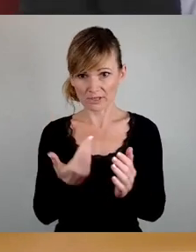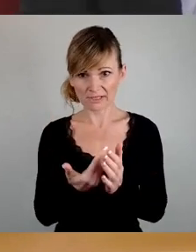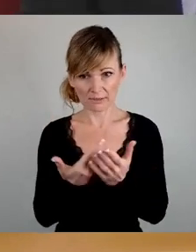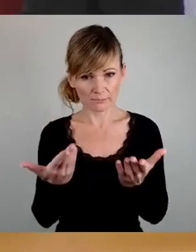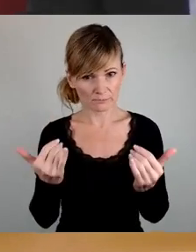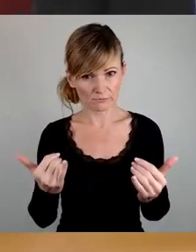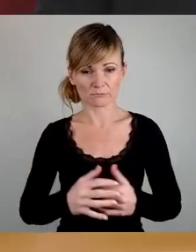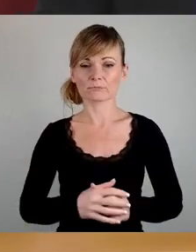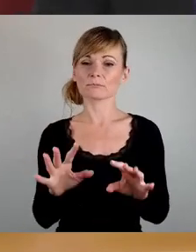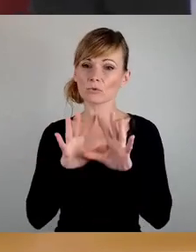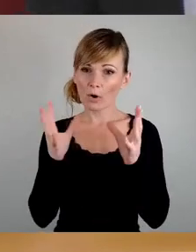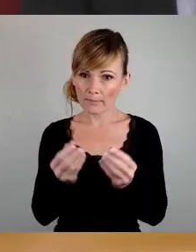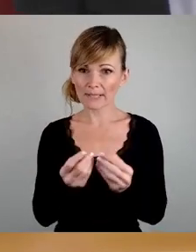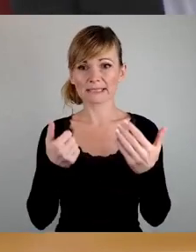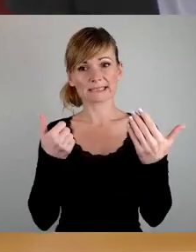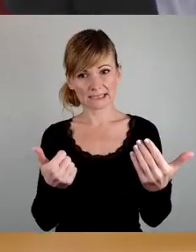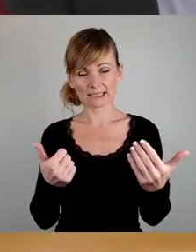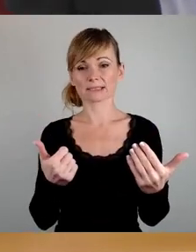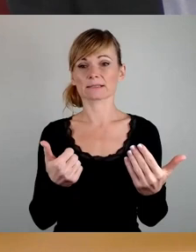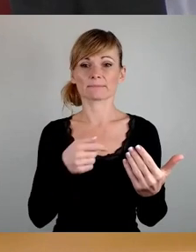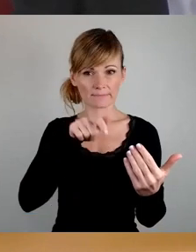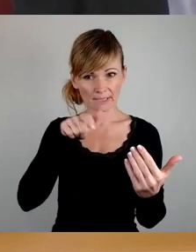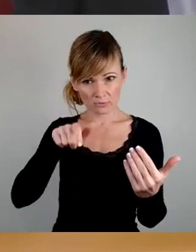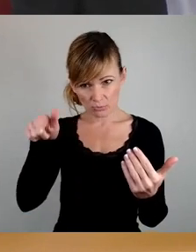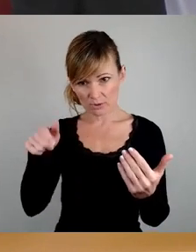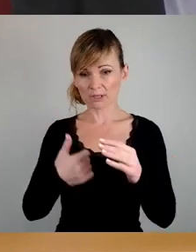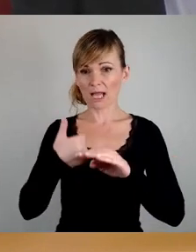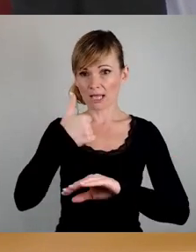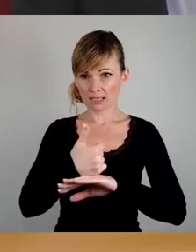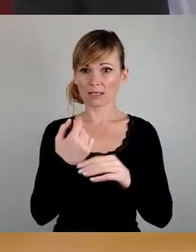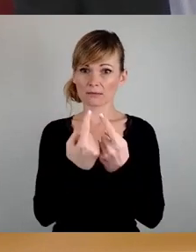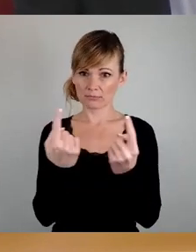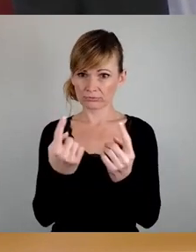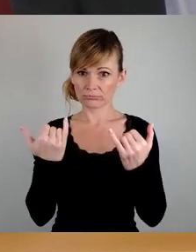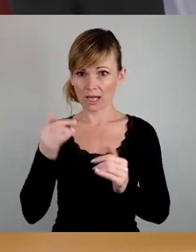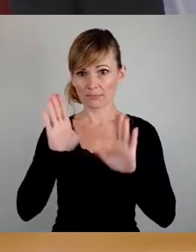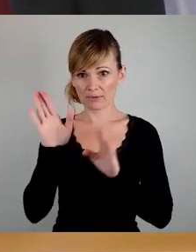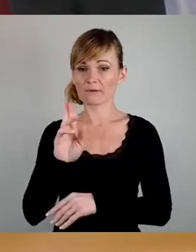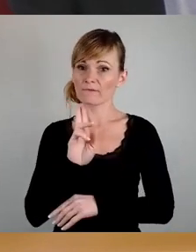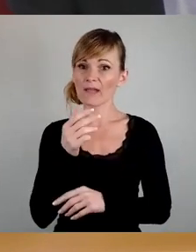6 benannten Kandidaten zur Abstimmung. Wer dem folgen möchte, den bitte ich jetzt um Stimmzeichen.